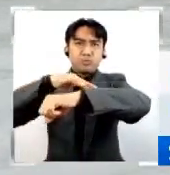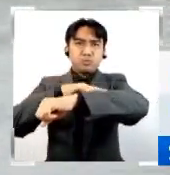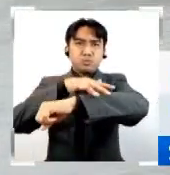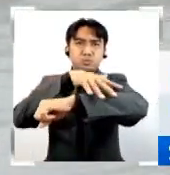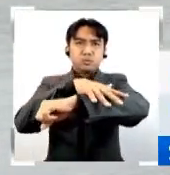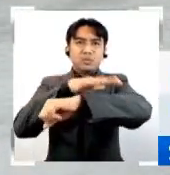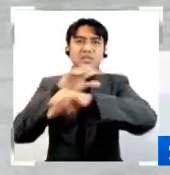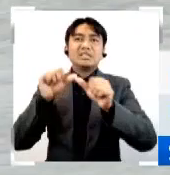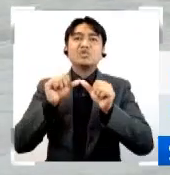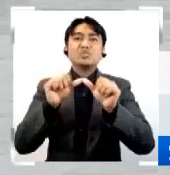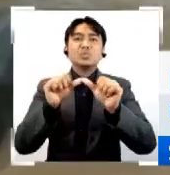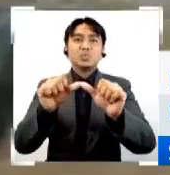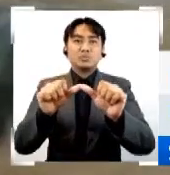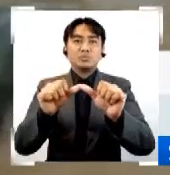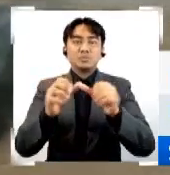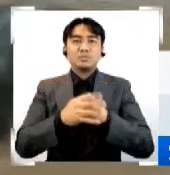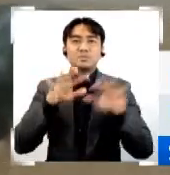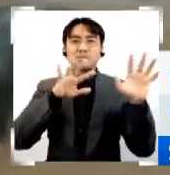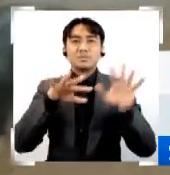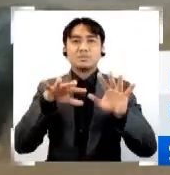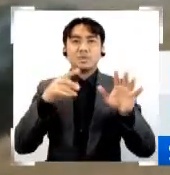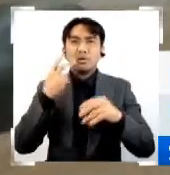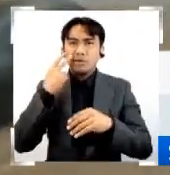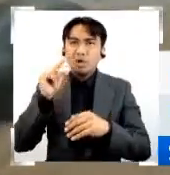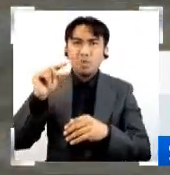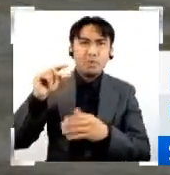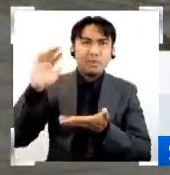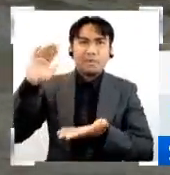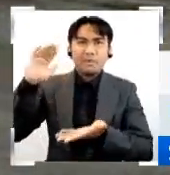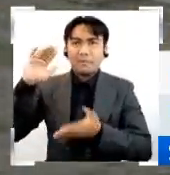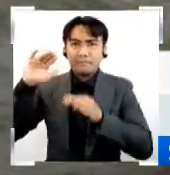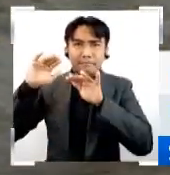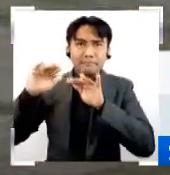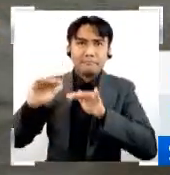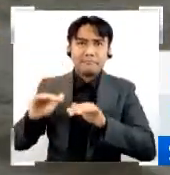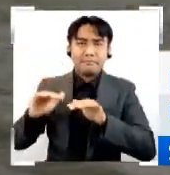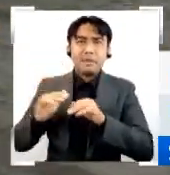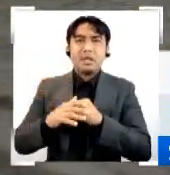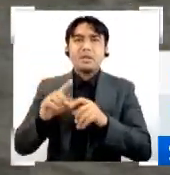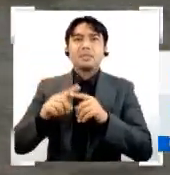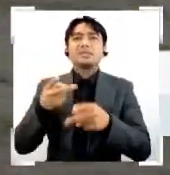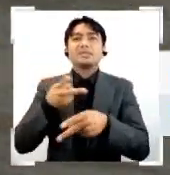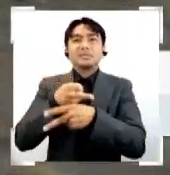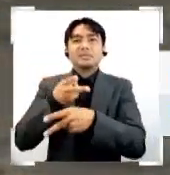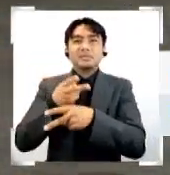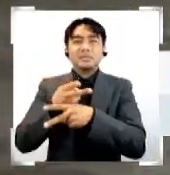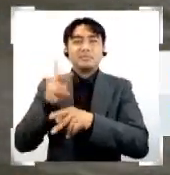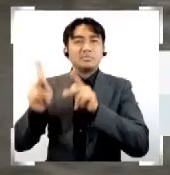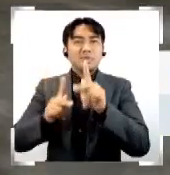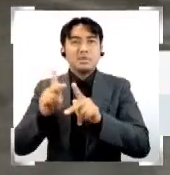Bagamat bahagyang humupa ang tubig, pinag-iingat pa rin ang mga residente lalo na ang mga motoristang daraan sa tulay.